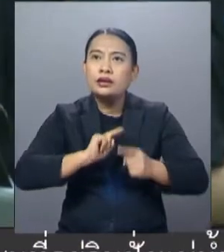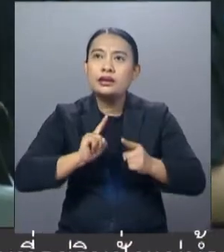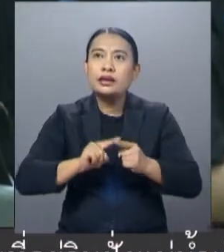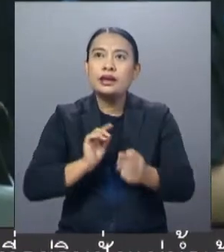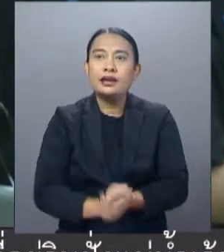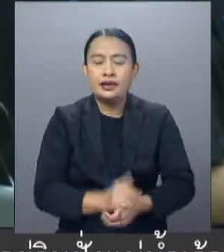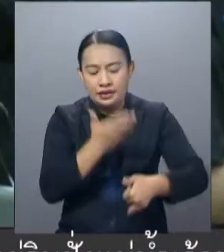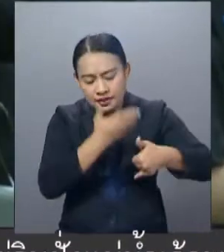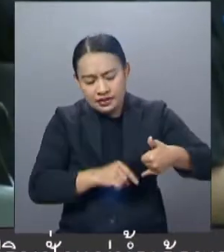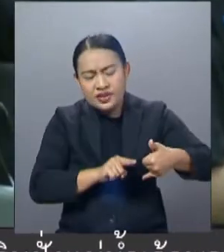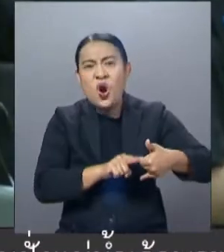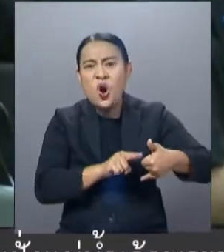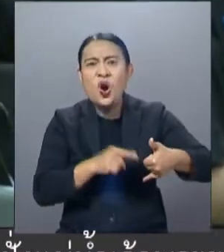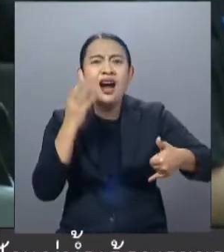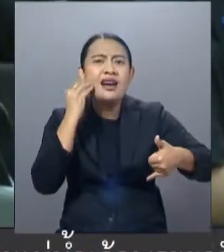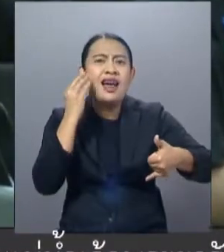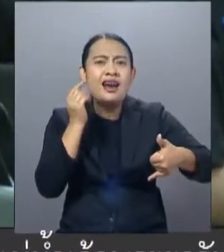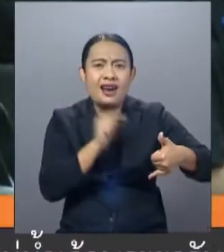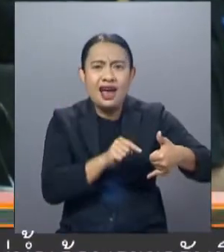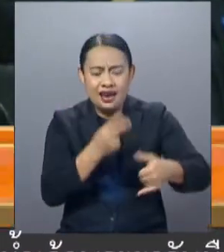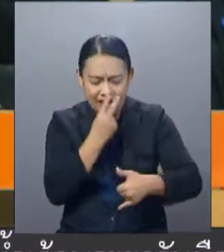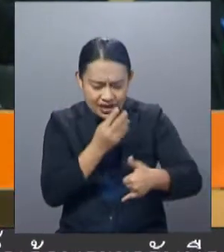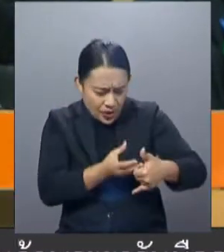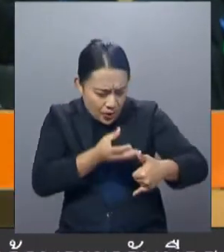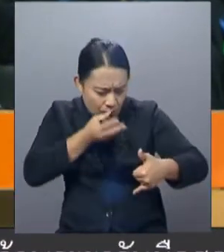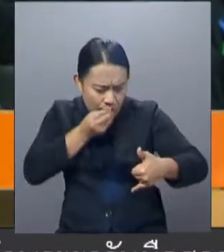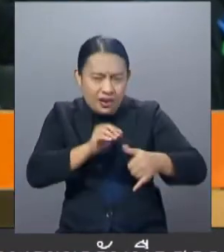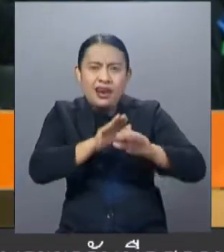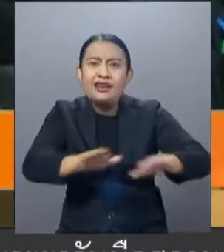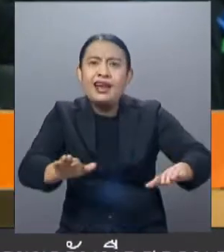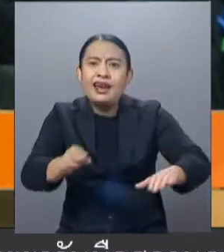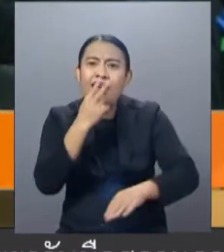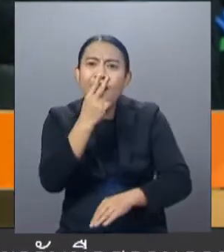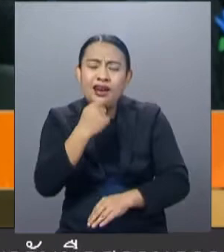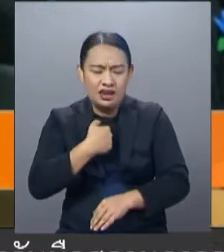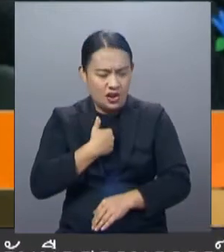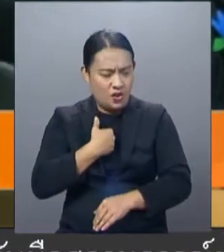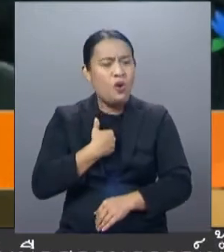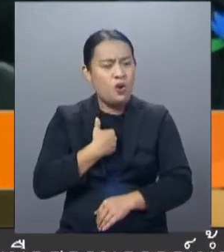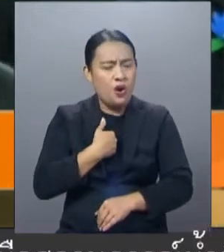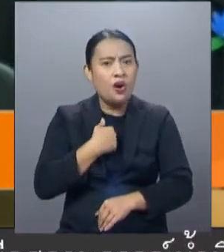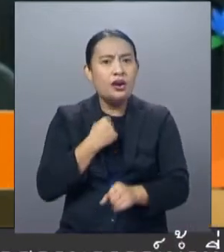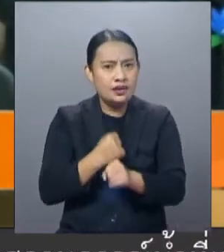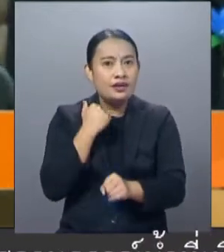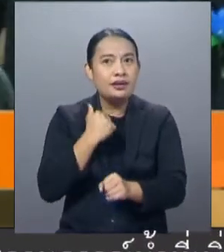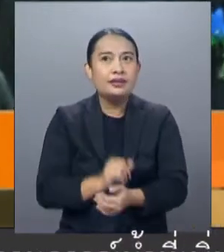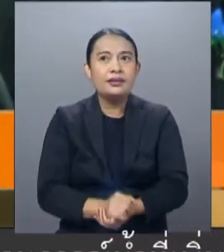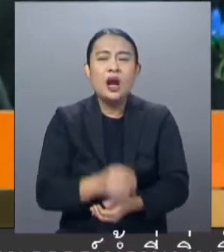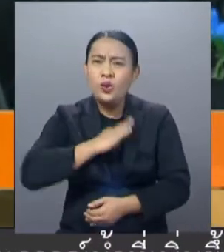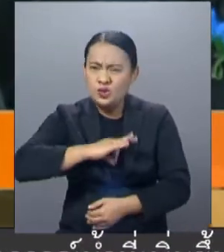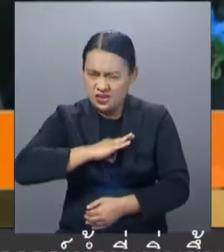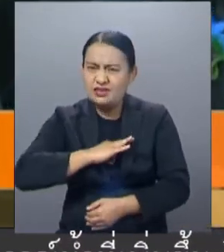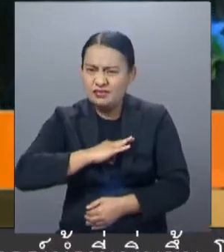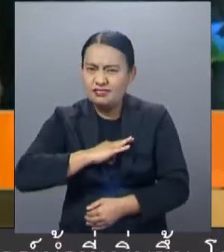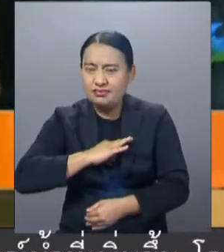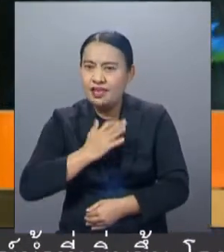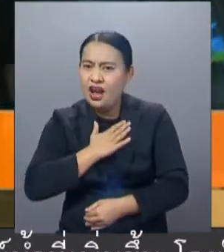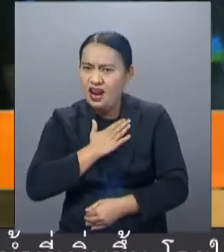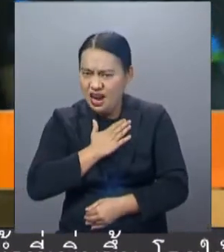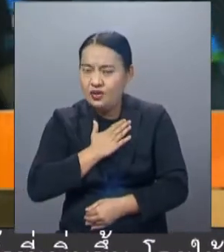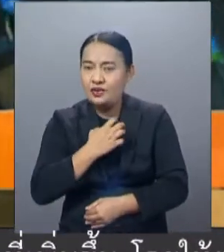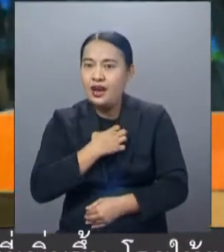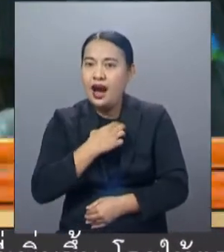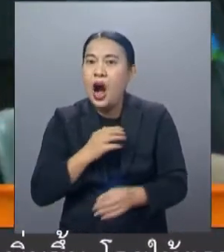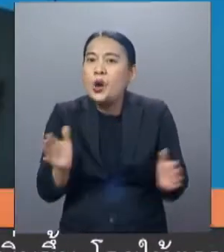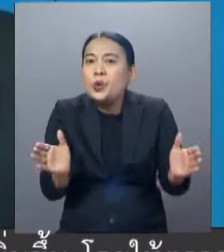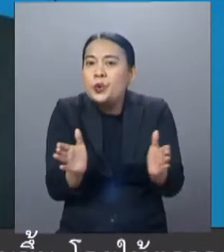แรงบันดาลใจด้วยนะเพราะเห็นเด็กเราก็ทำได้ไงเราก็เลยรู้สึกว่าเฮ้ยเราก็ขอเป็นส่วนหนึ่งละกันอะไรอย่